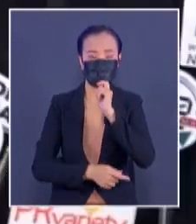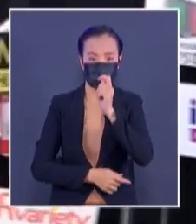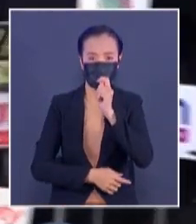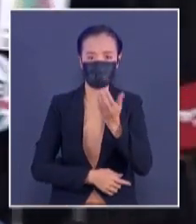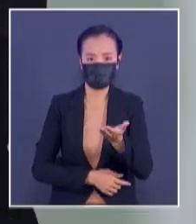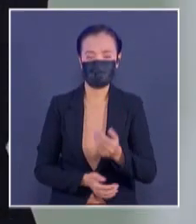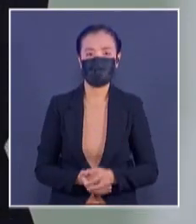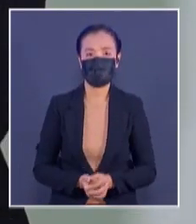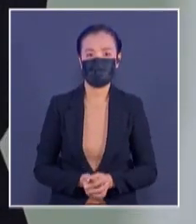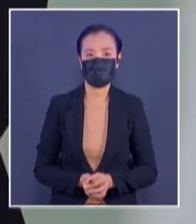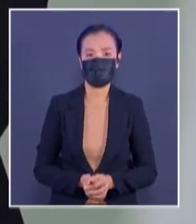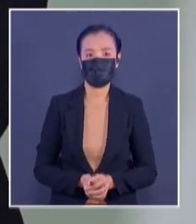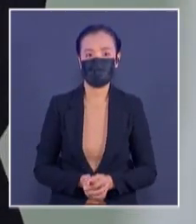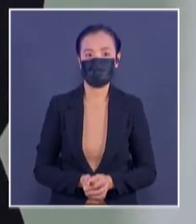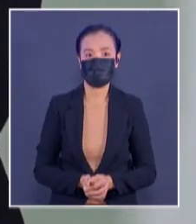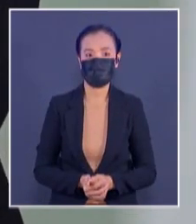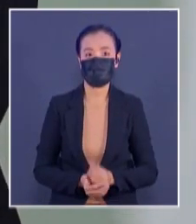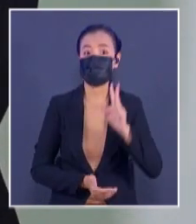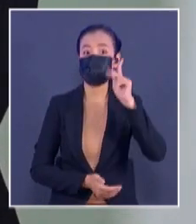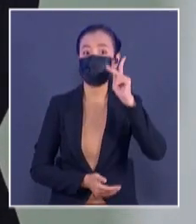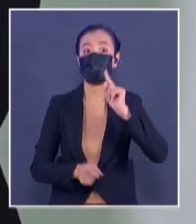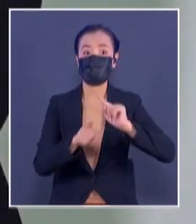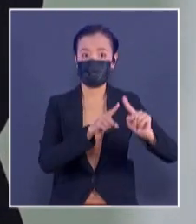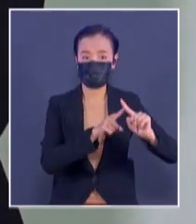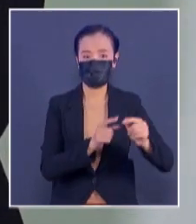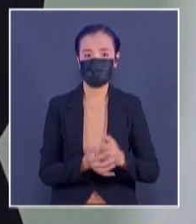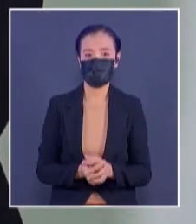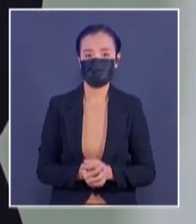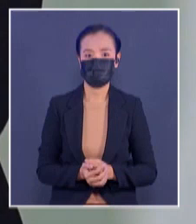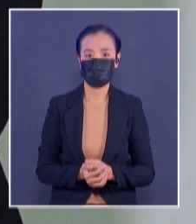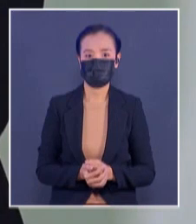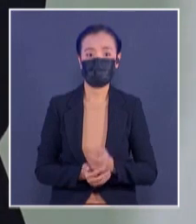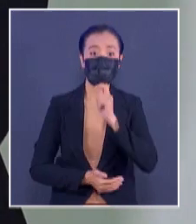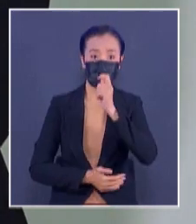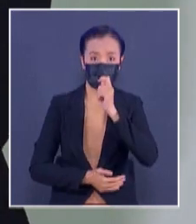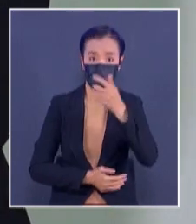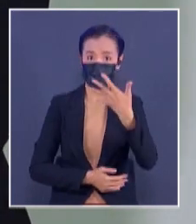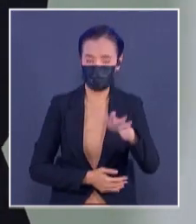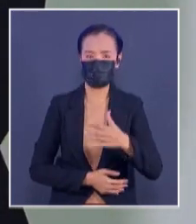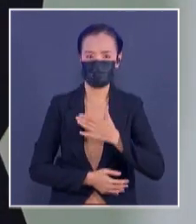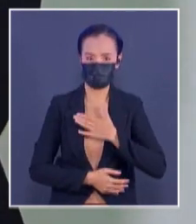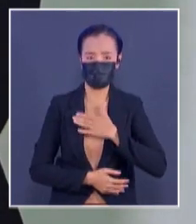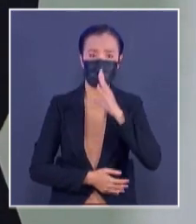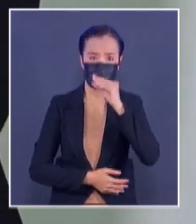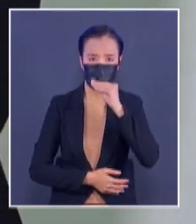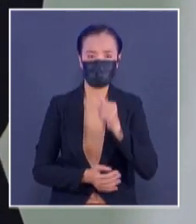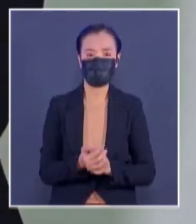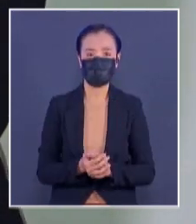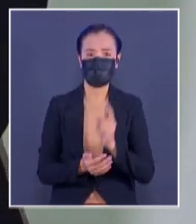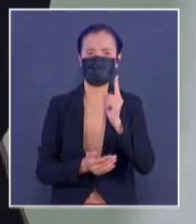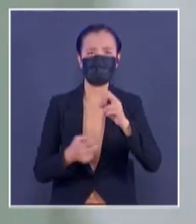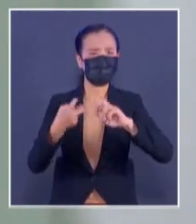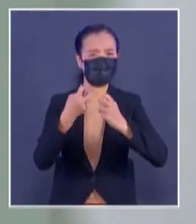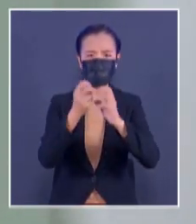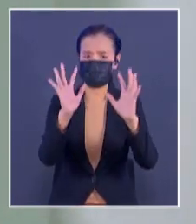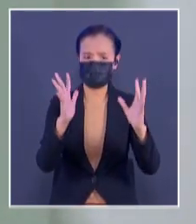กันค่ะ ตั้งแต่ตอนที่มันมีข่าวอะไรต่างๆนานาเนอะซึ่งน้องๆก็ได้สัมภาษณ์พี่ชอดแล้วแล้วพี่ชอดก็ได้เป็นคนพูดเองว่าจริงๆมันไม่ได้มี